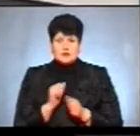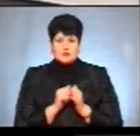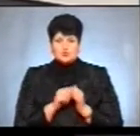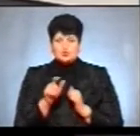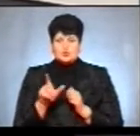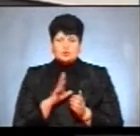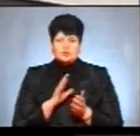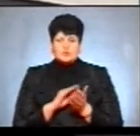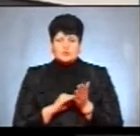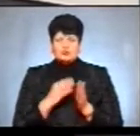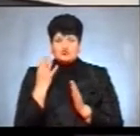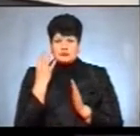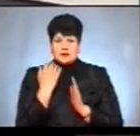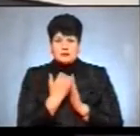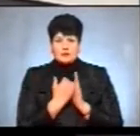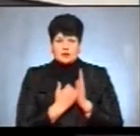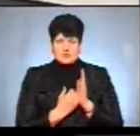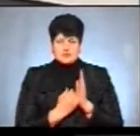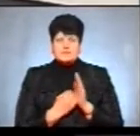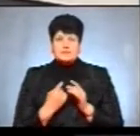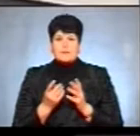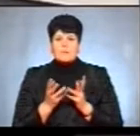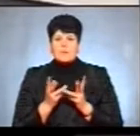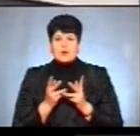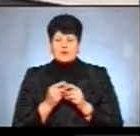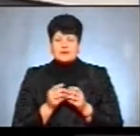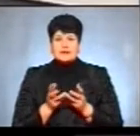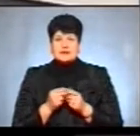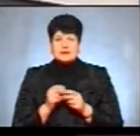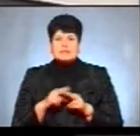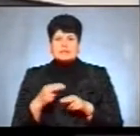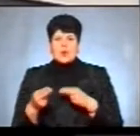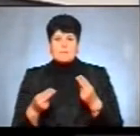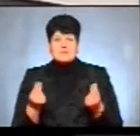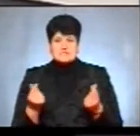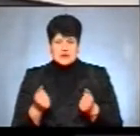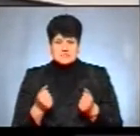було складено 4 протоколи за статтею 90, обрахована кількість компенсації.